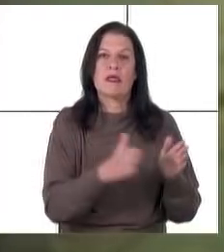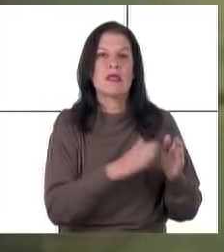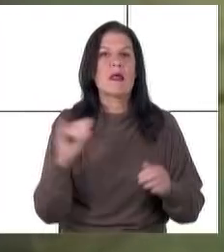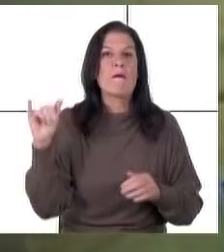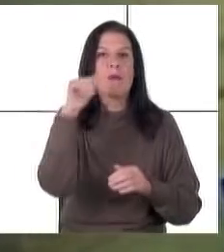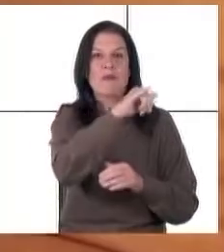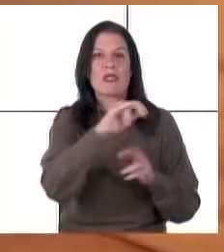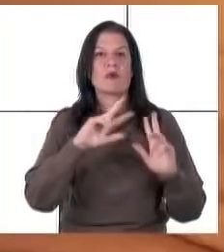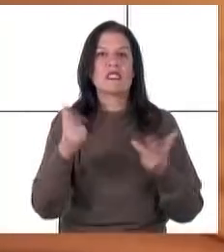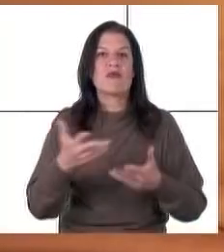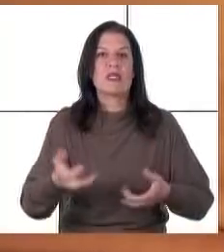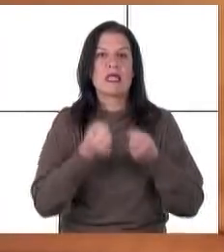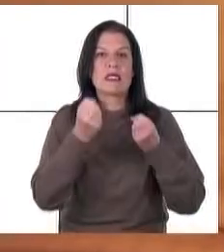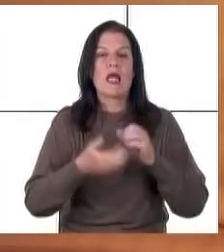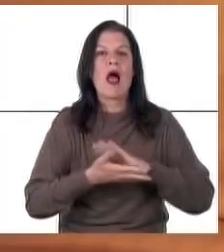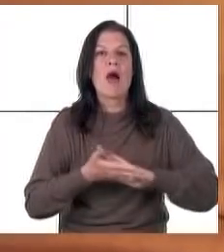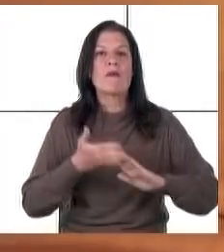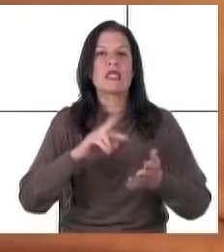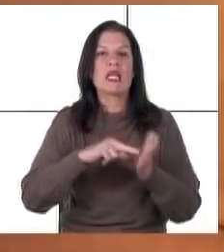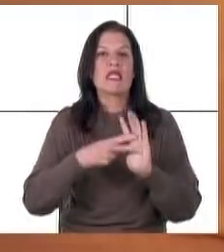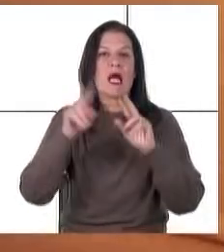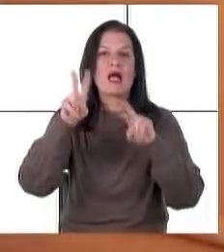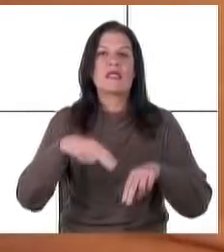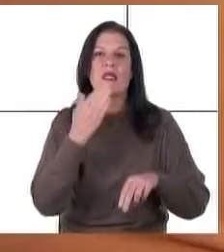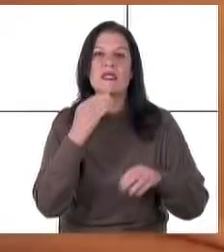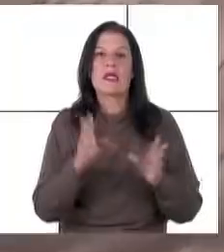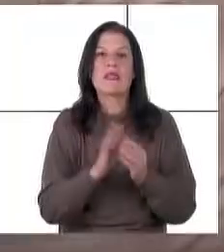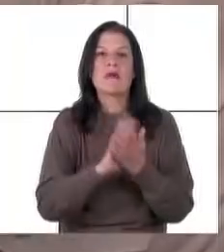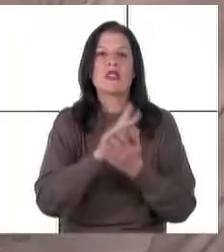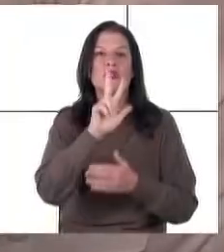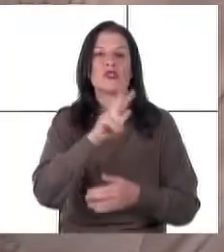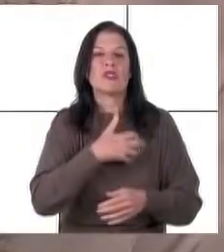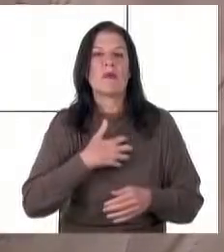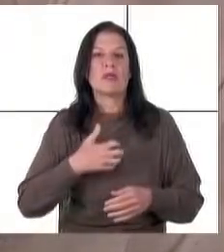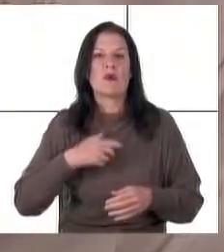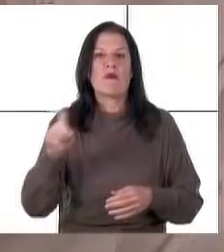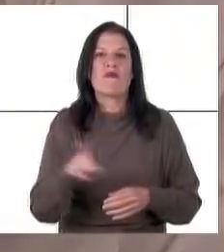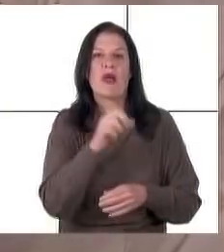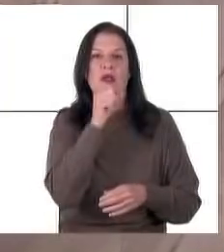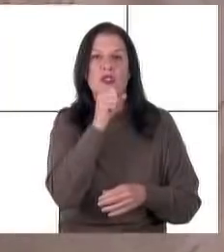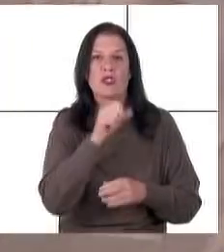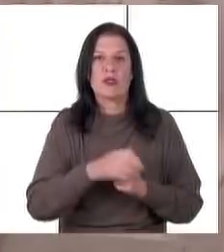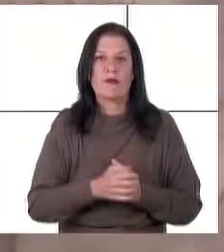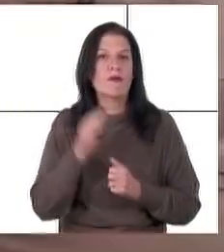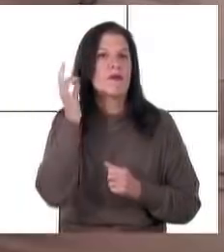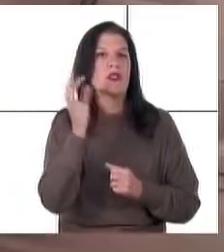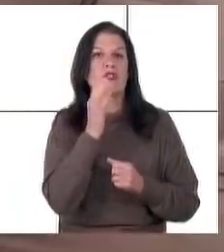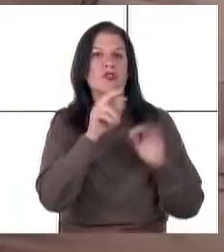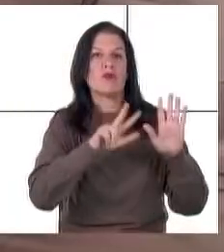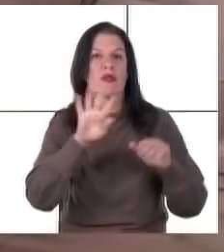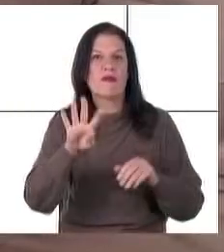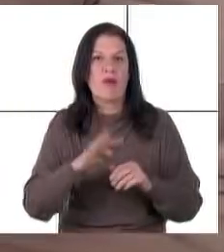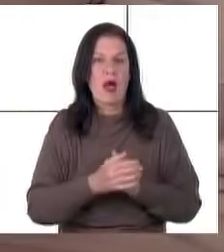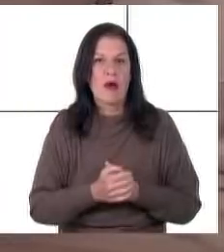ההצלה מתחיל לתכנן את החזרה לישראל עם 13 הפצועים והקשישים. 84, יש לנו שהיא דימנטית. יש